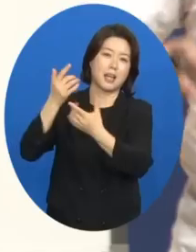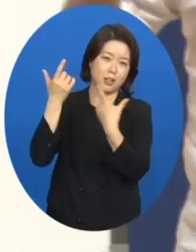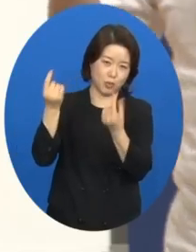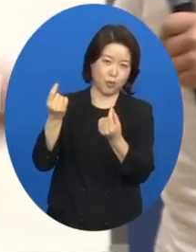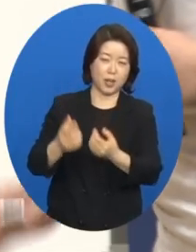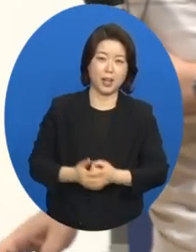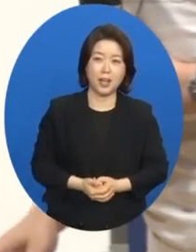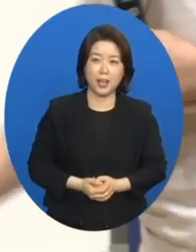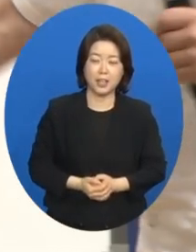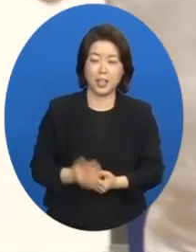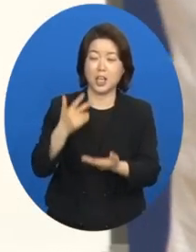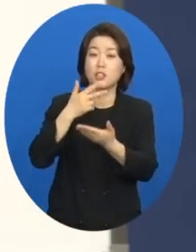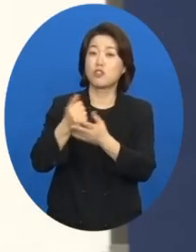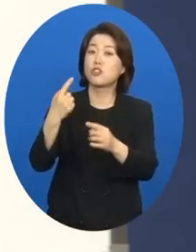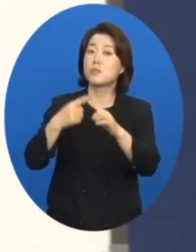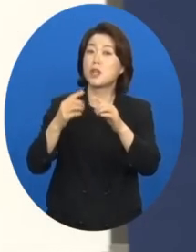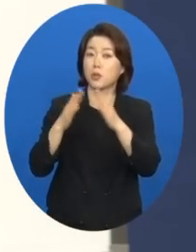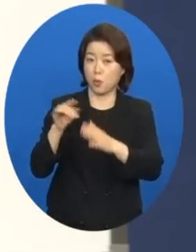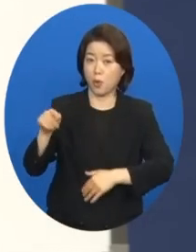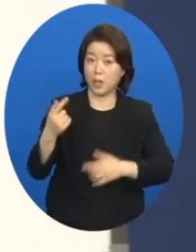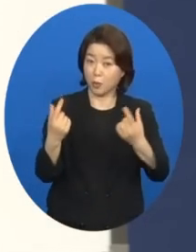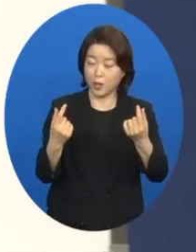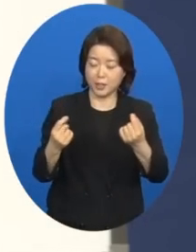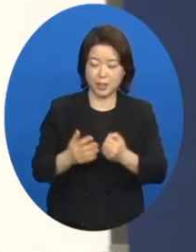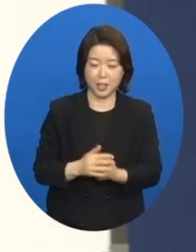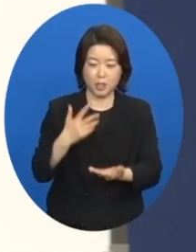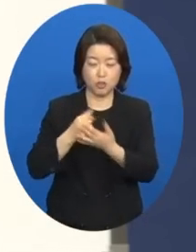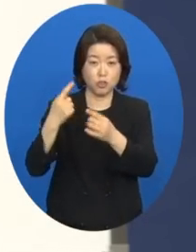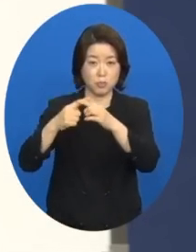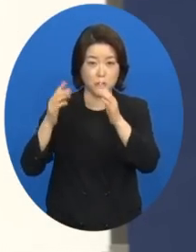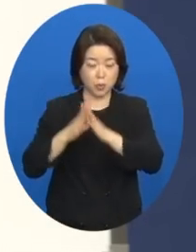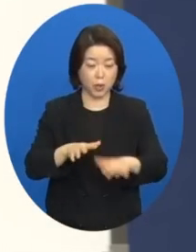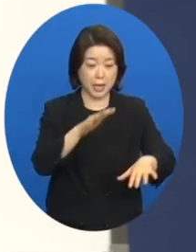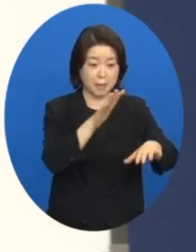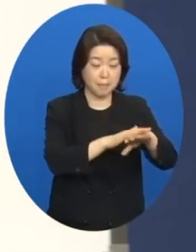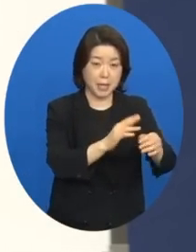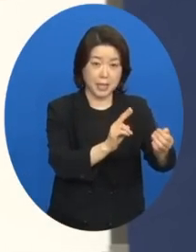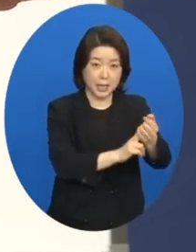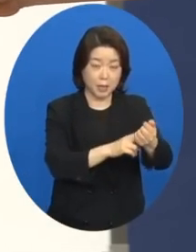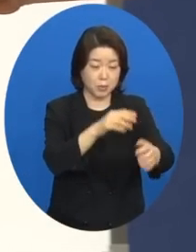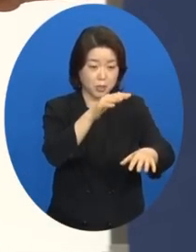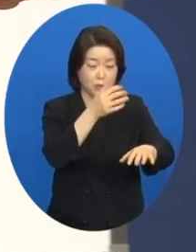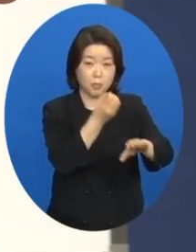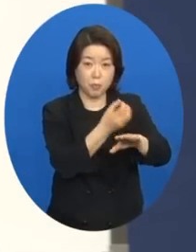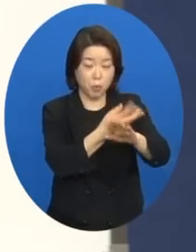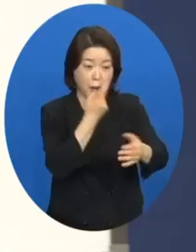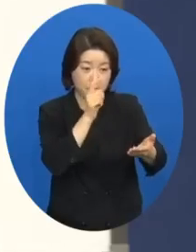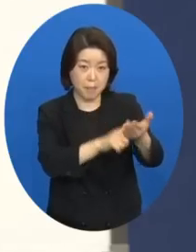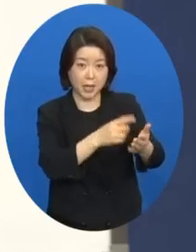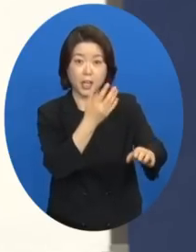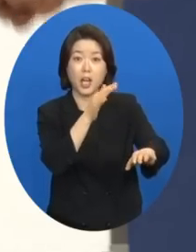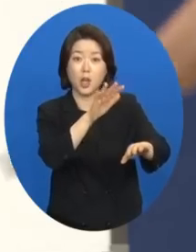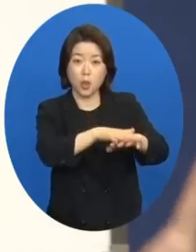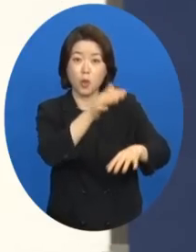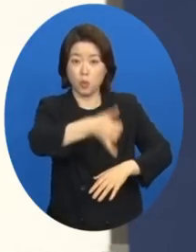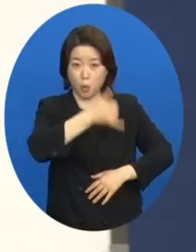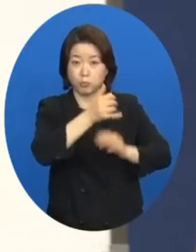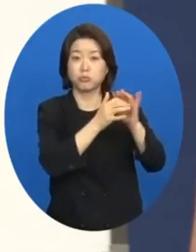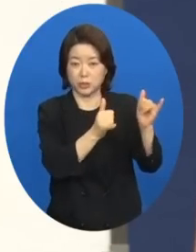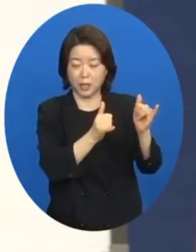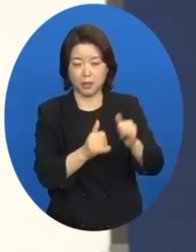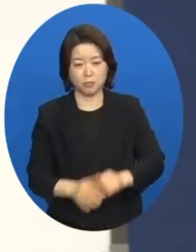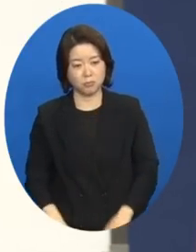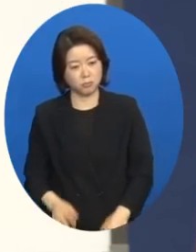말해서 주님의 교회는 밭에 감추인 보화를 발견한 농부와 같다. 이렇게 말했어요. 그냥 봐도